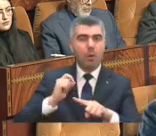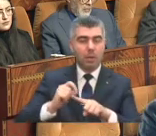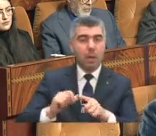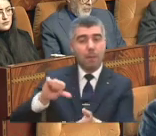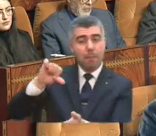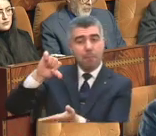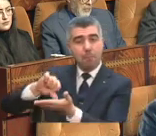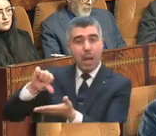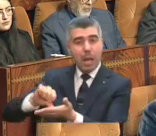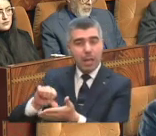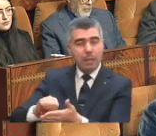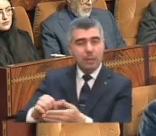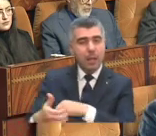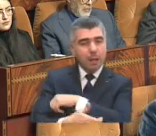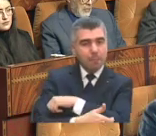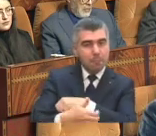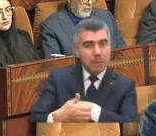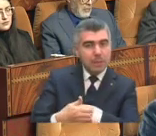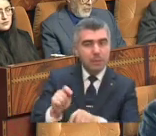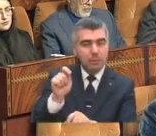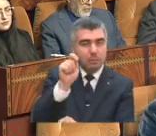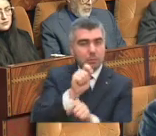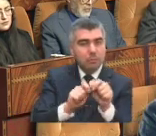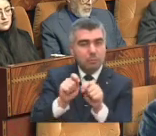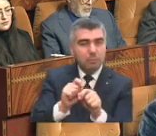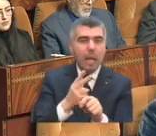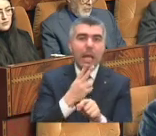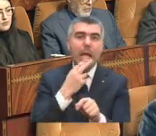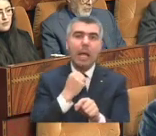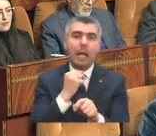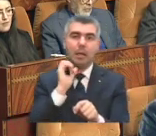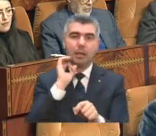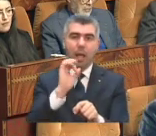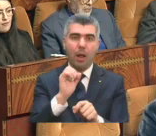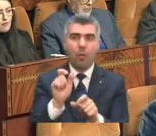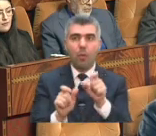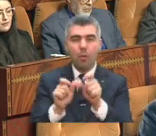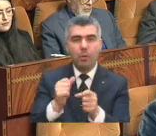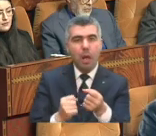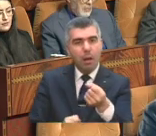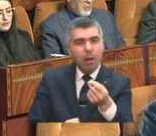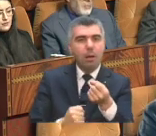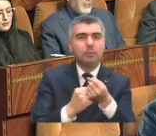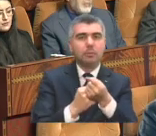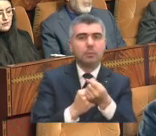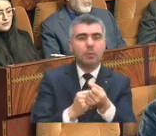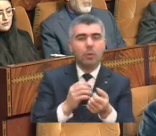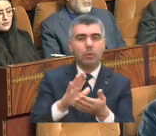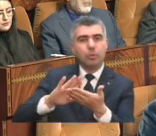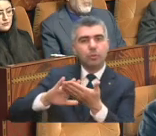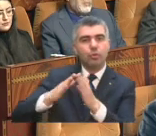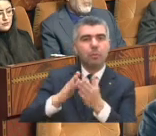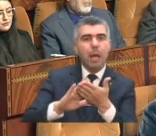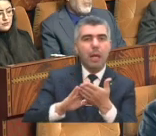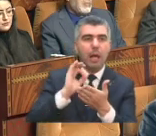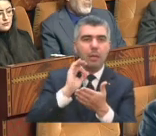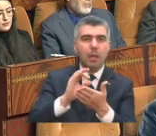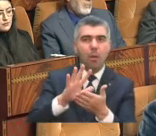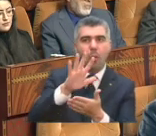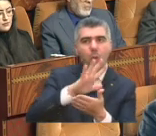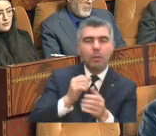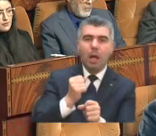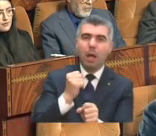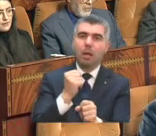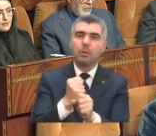للمتسولين والمحتاجين وتأهيل المؤسسات الخيرية ودور المسنين القائمة بتجويد خدماتها مع دعم الجمعيات والمنظمات التي